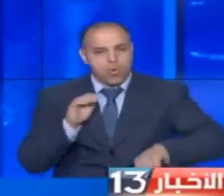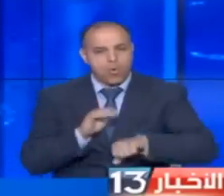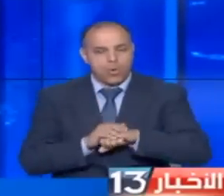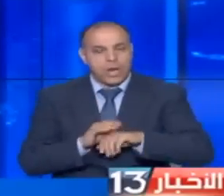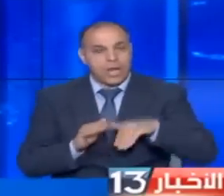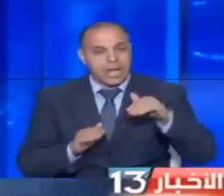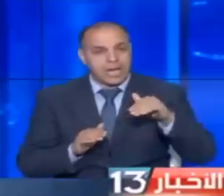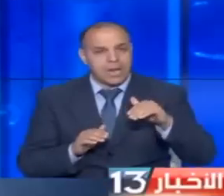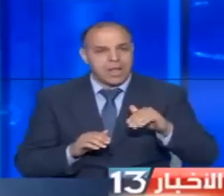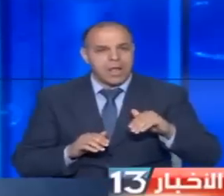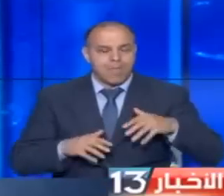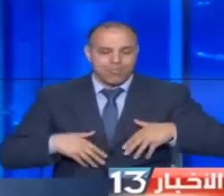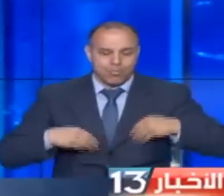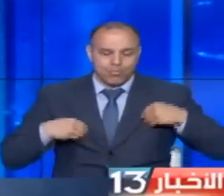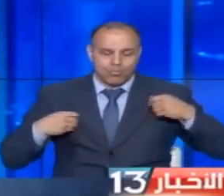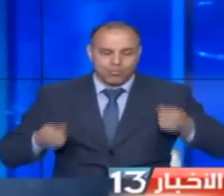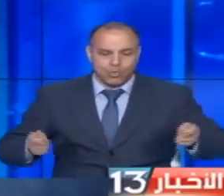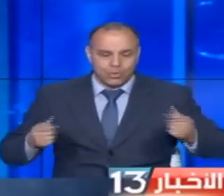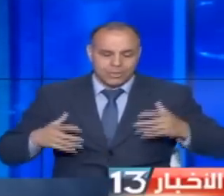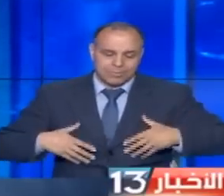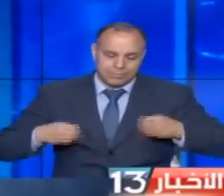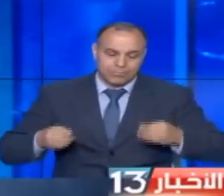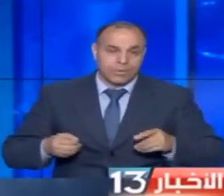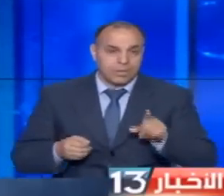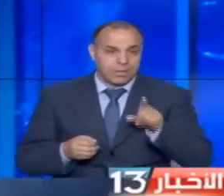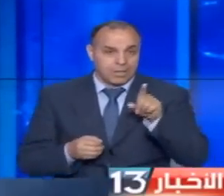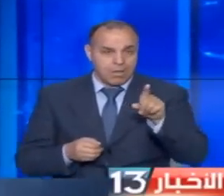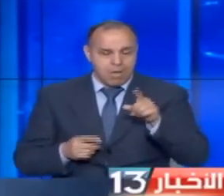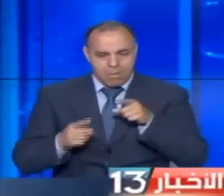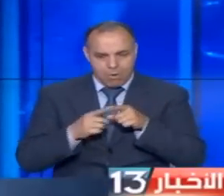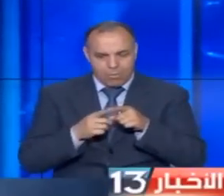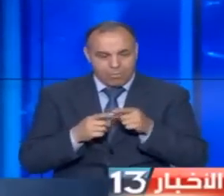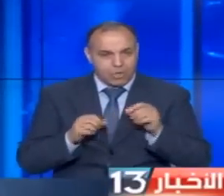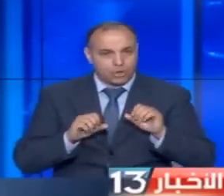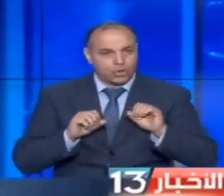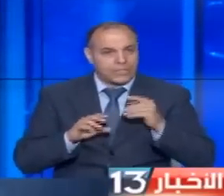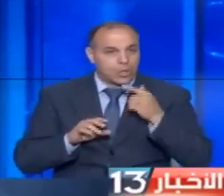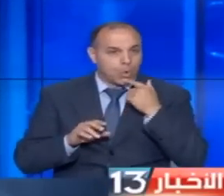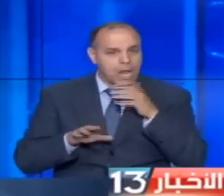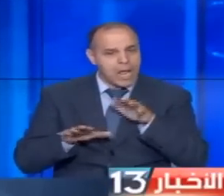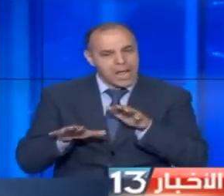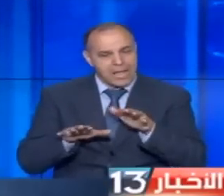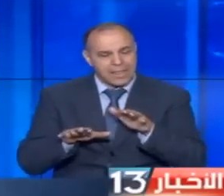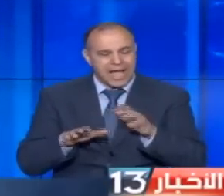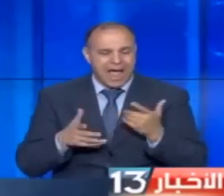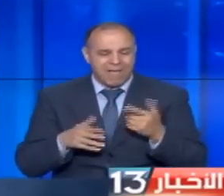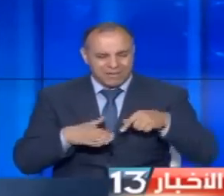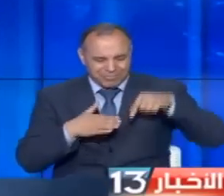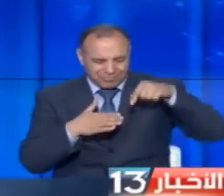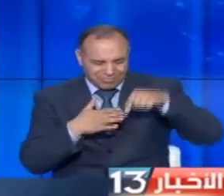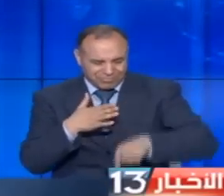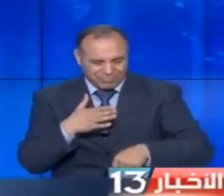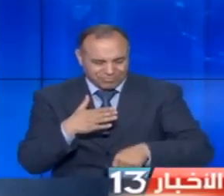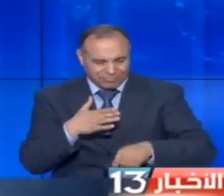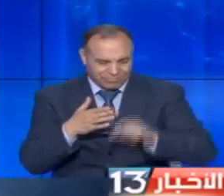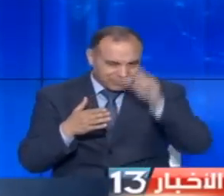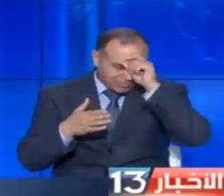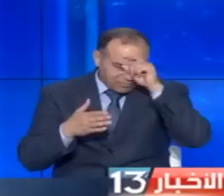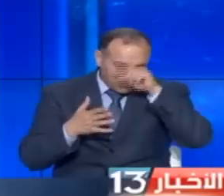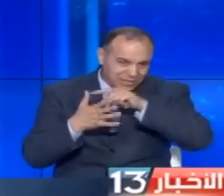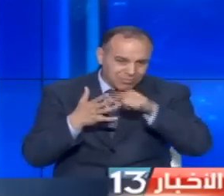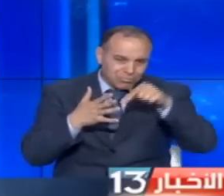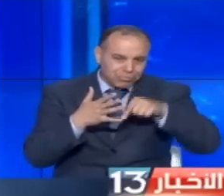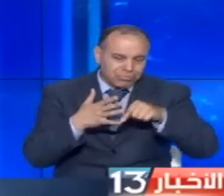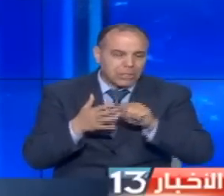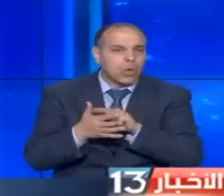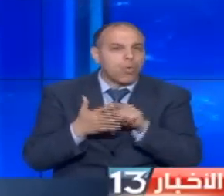خلفا للمدرب لطفي السليمي مهمه المساويه الرئيسيه ستكون تفادي نزور نادي الضاحيه الجنوبيه الذي